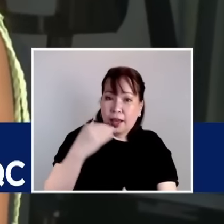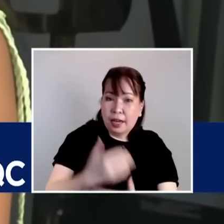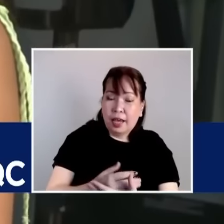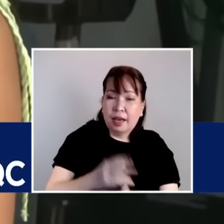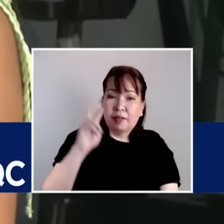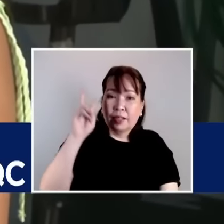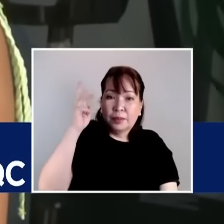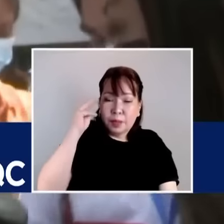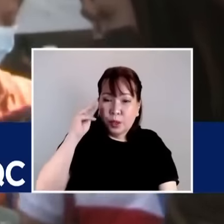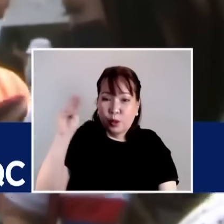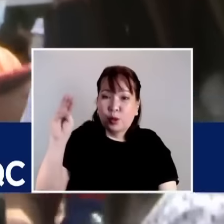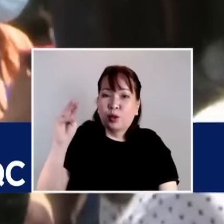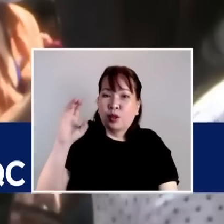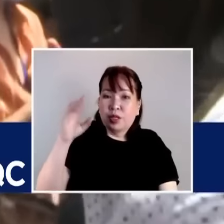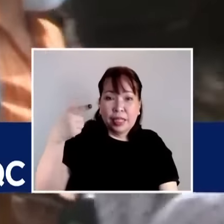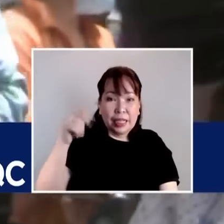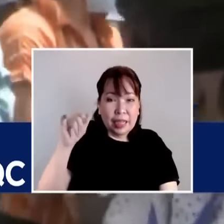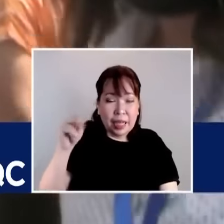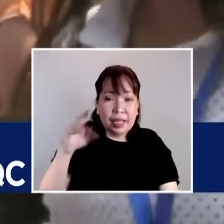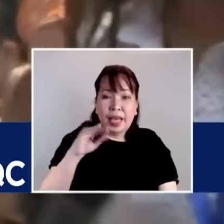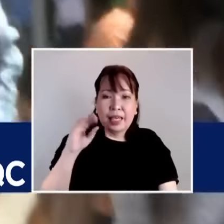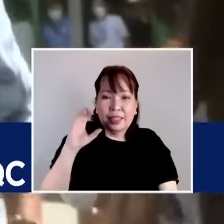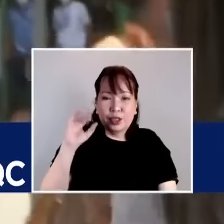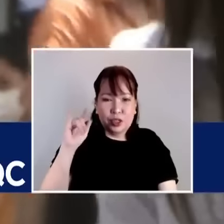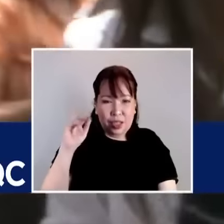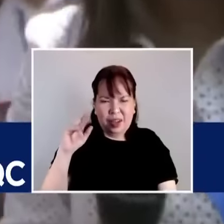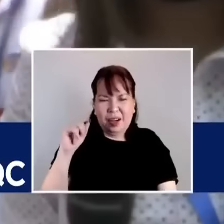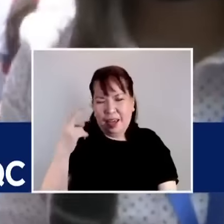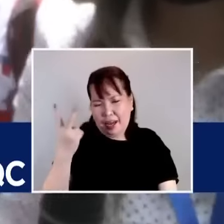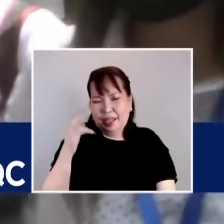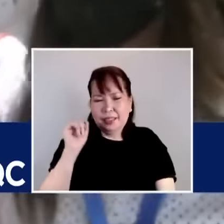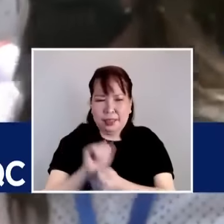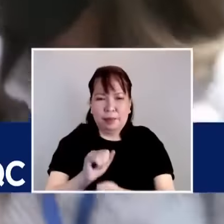at Shara Soto. Willard Cheng, ABS-CBN News.